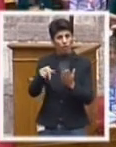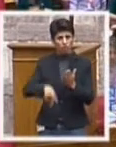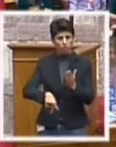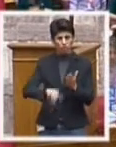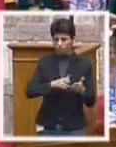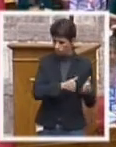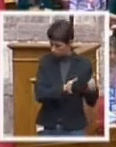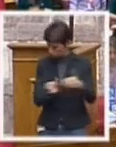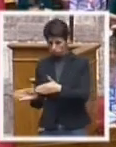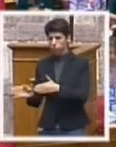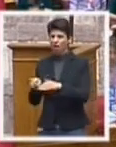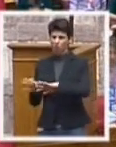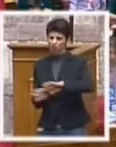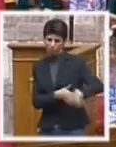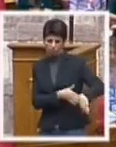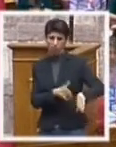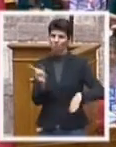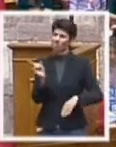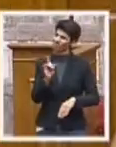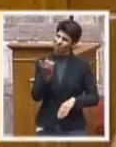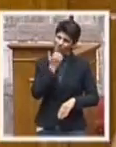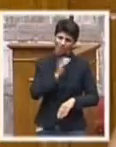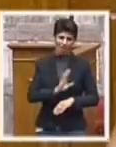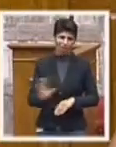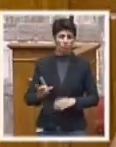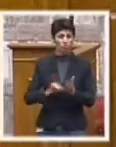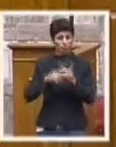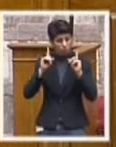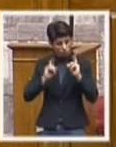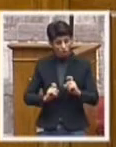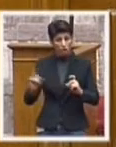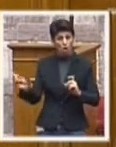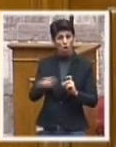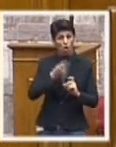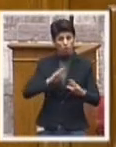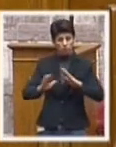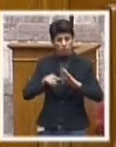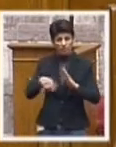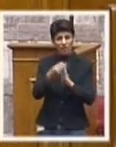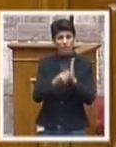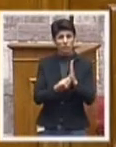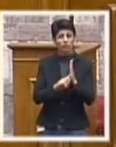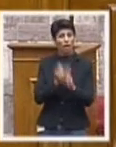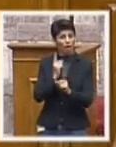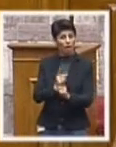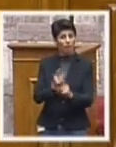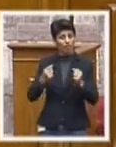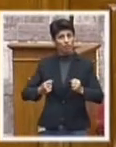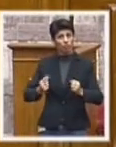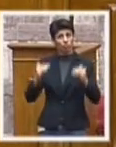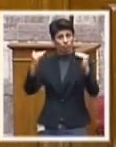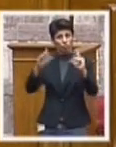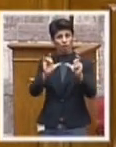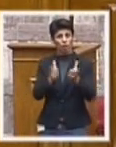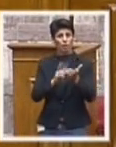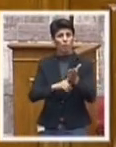και να θέτονται σε δεύτερη μοίρα. Οφείλουμε όλοι λοιπόν να διασφαλίσουμε αυτές τις αξίες, δίνοντας εξέχουσα θέση στην οικογένεια και να